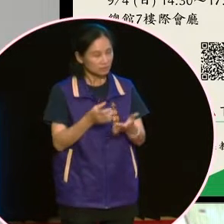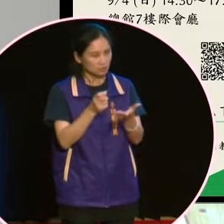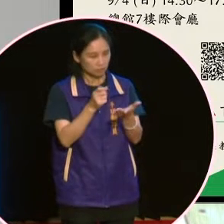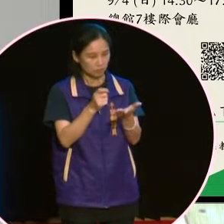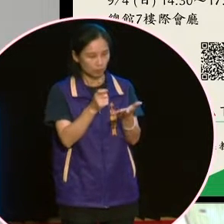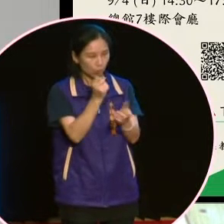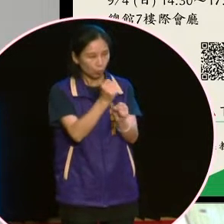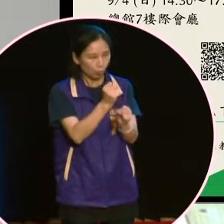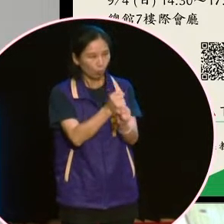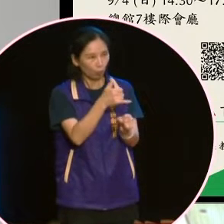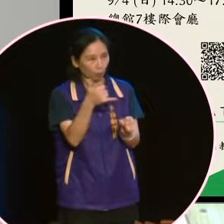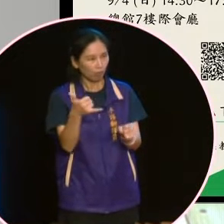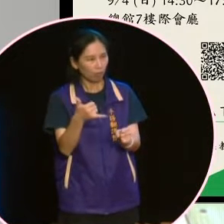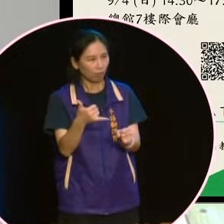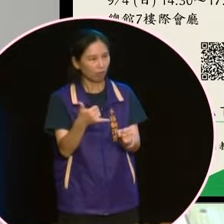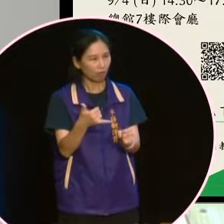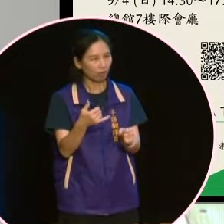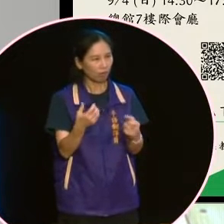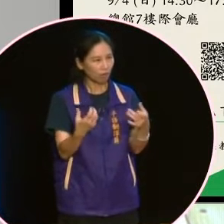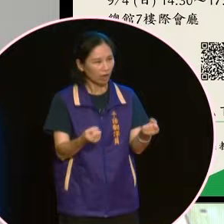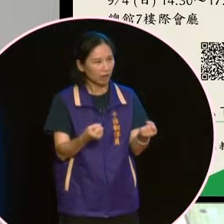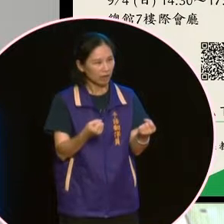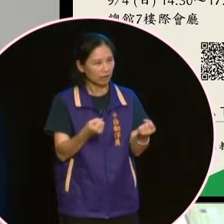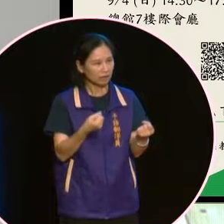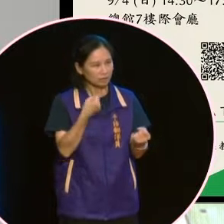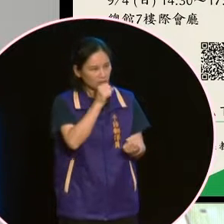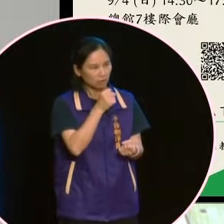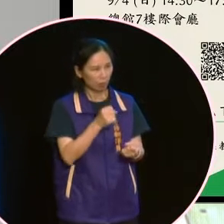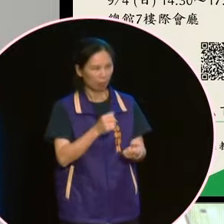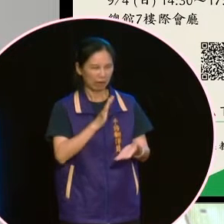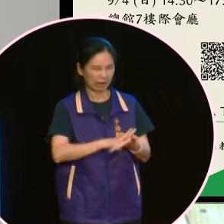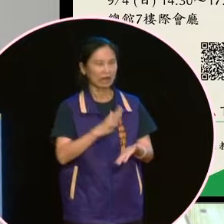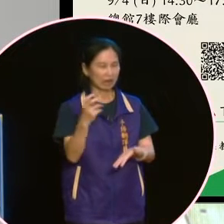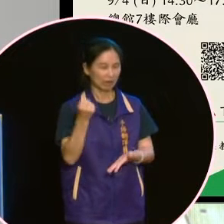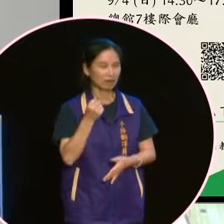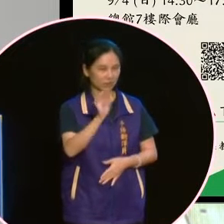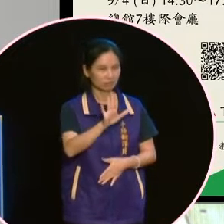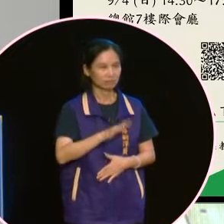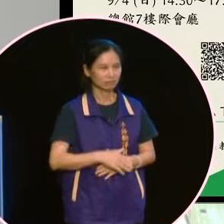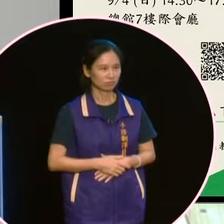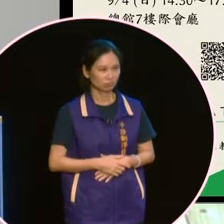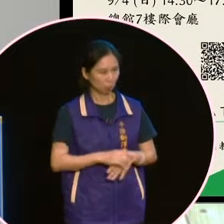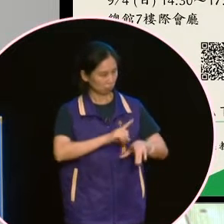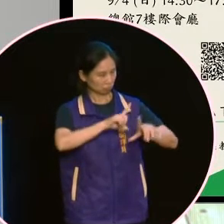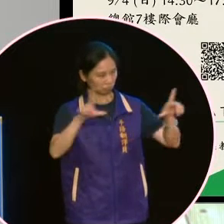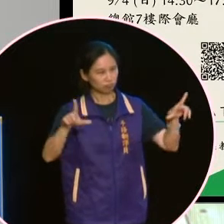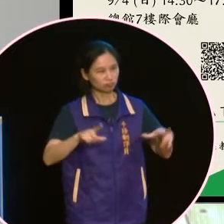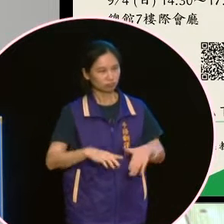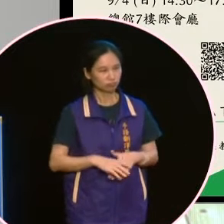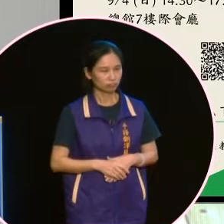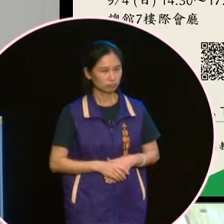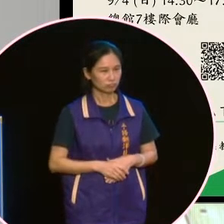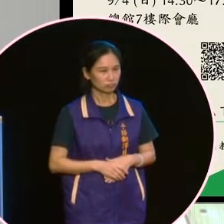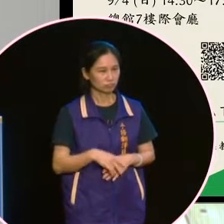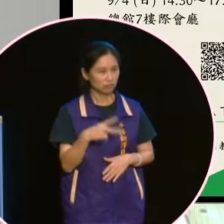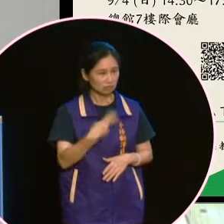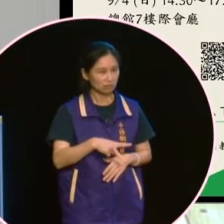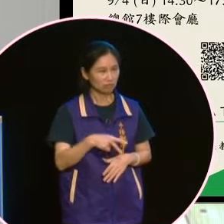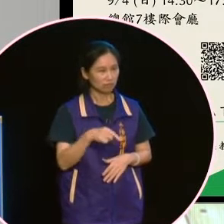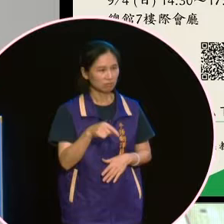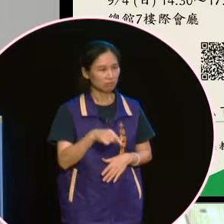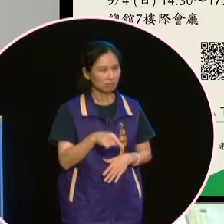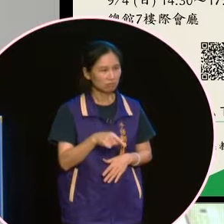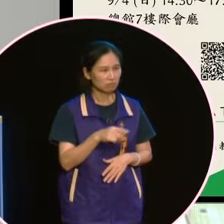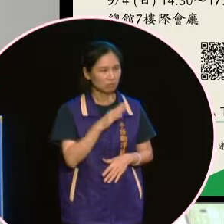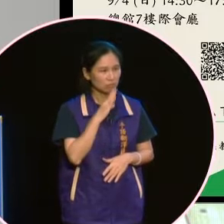我知道台湾社会所面临的压力非常的大，而且这一次的局势，这